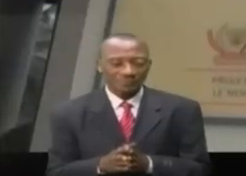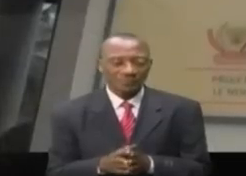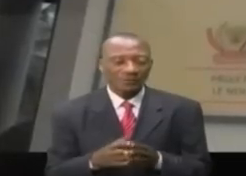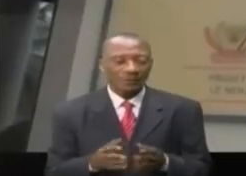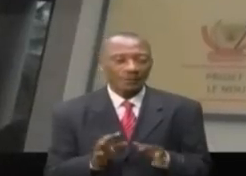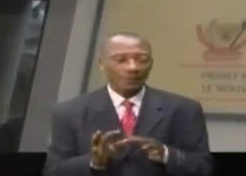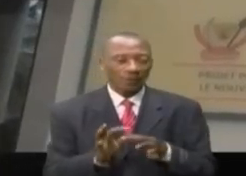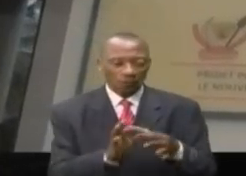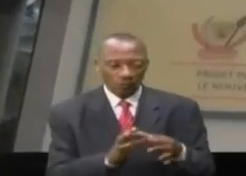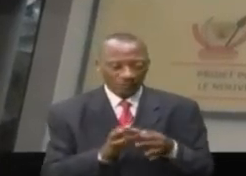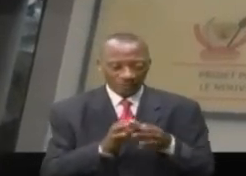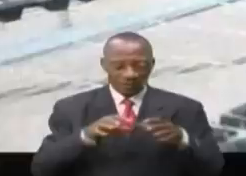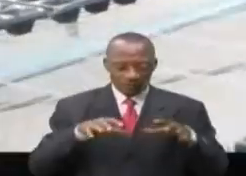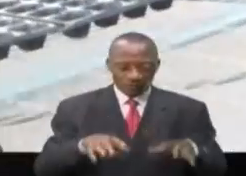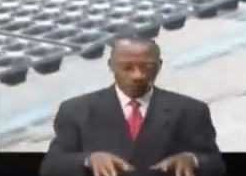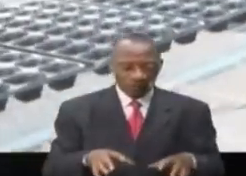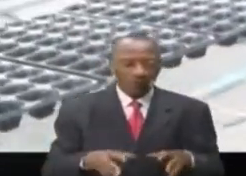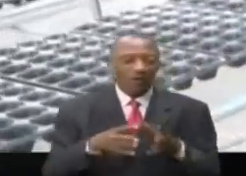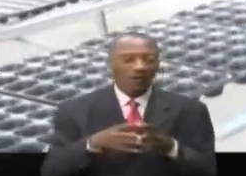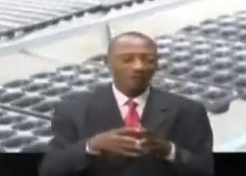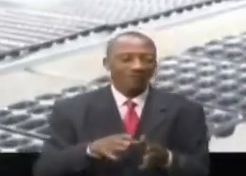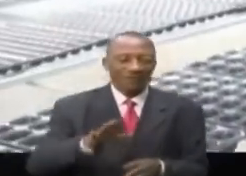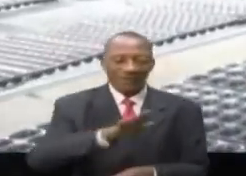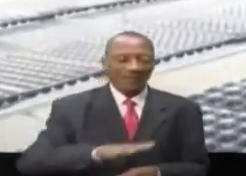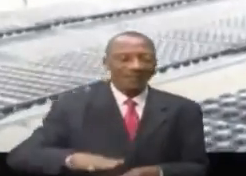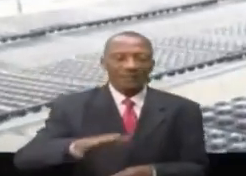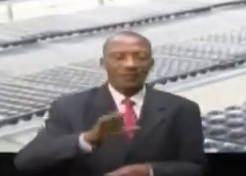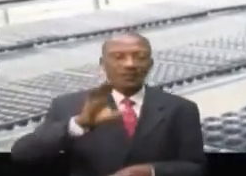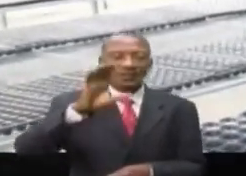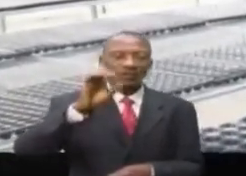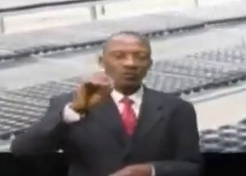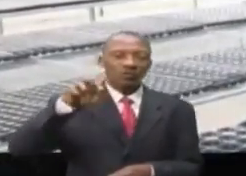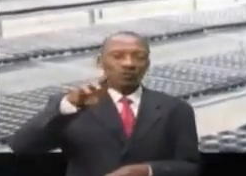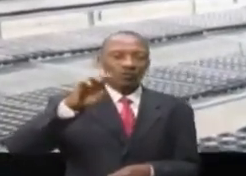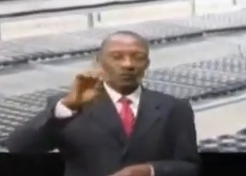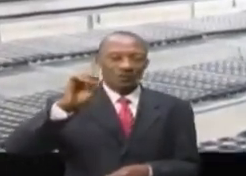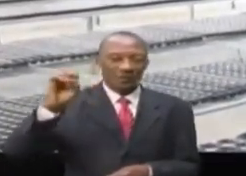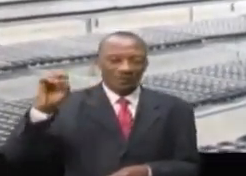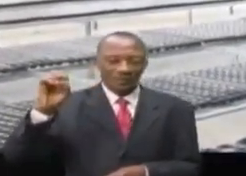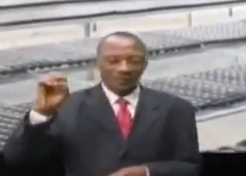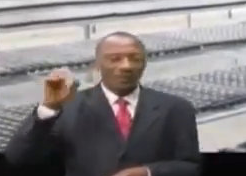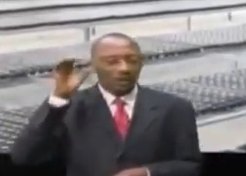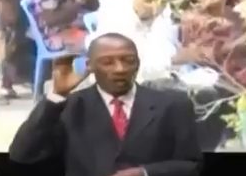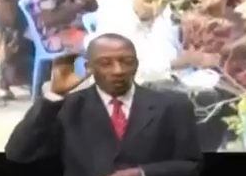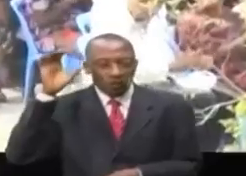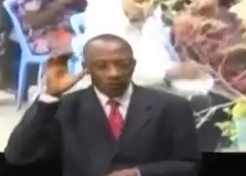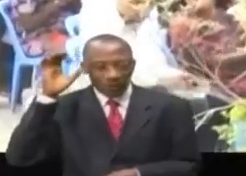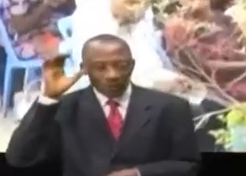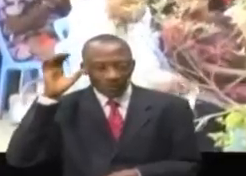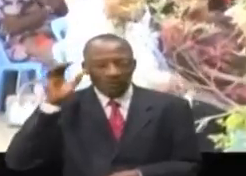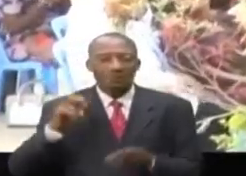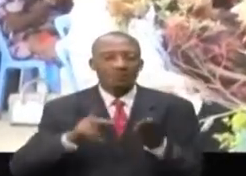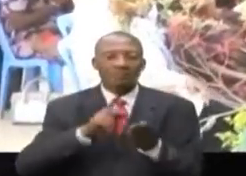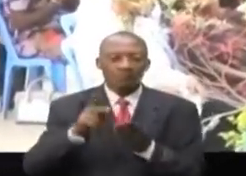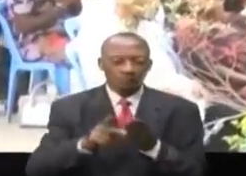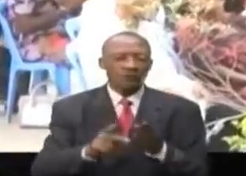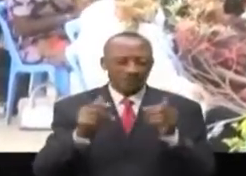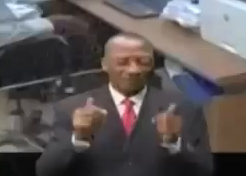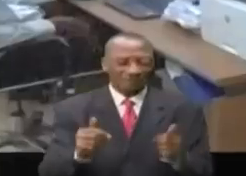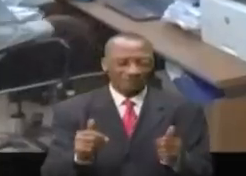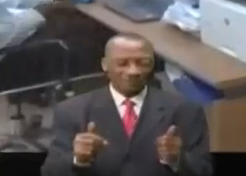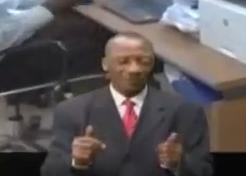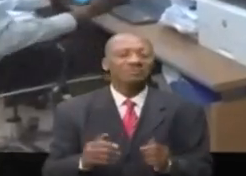coopération RDC-Corée à travers le projet COICA, un projet qui a duré 6 ans et qui a permis à 1100 personnes